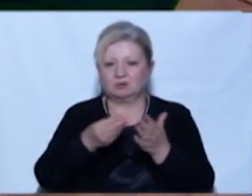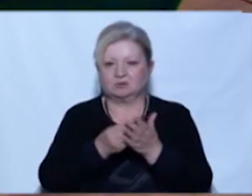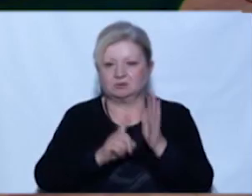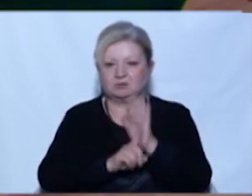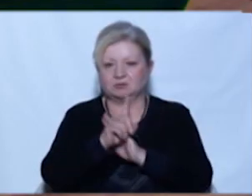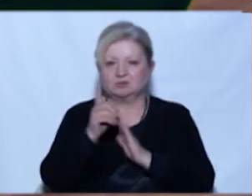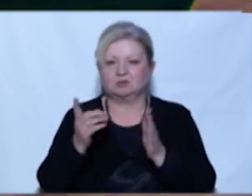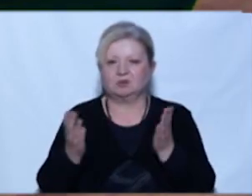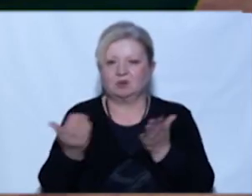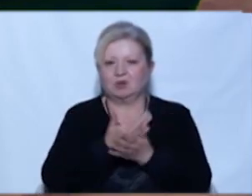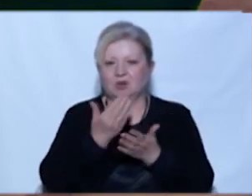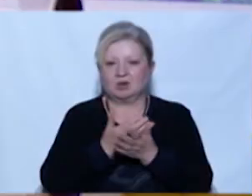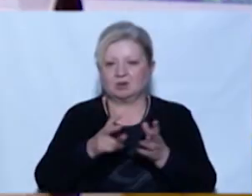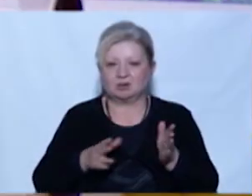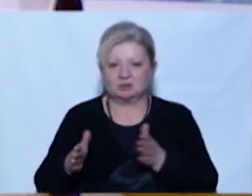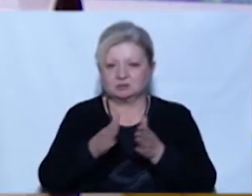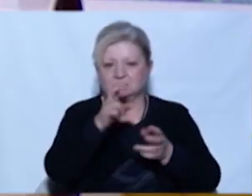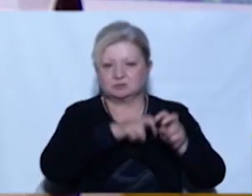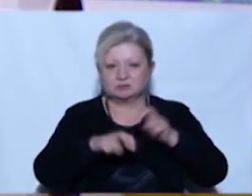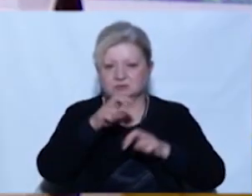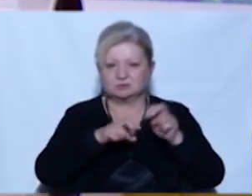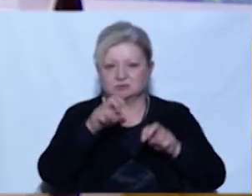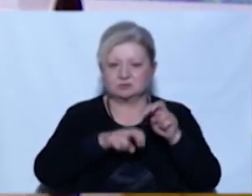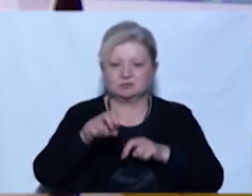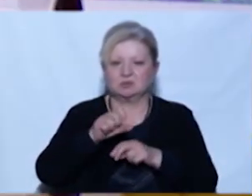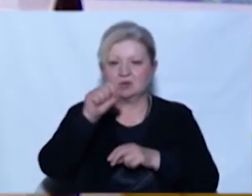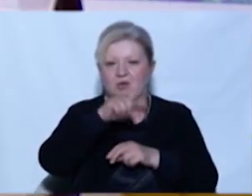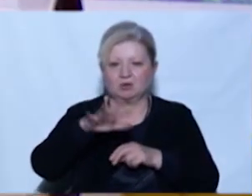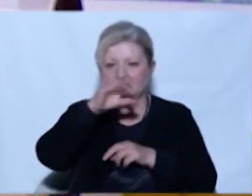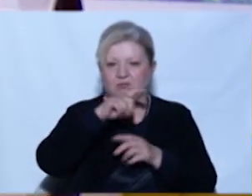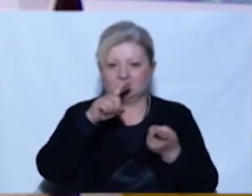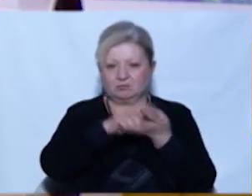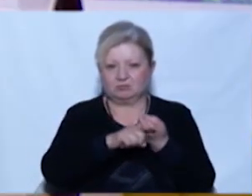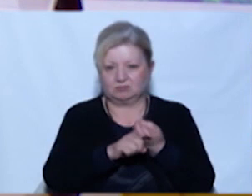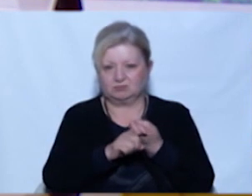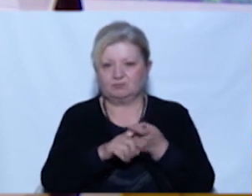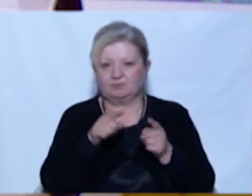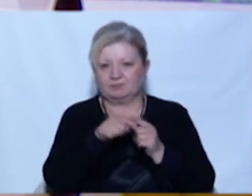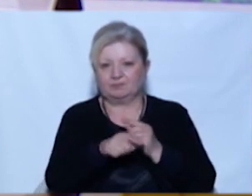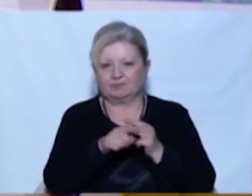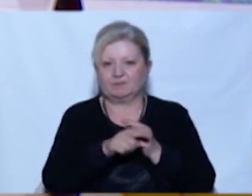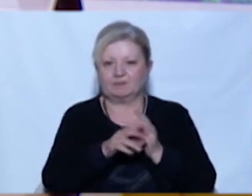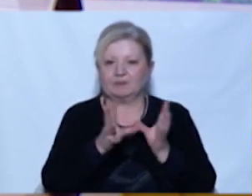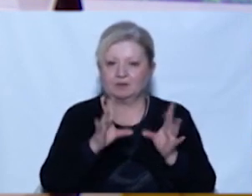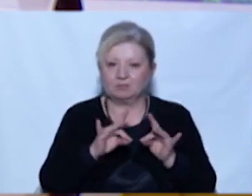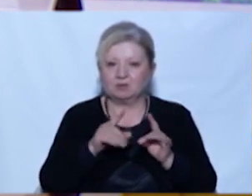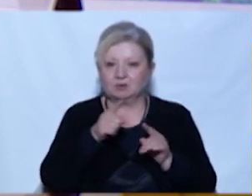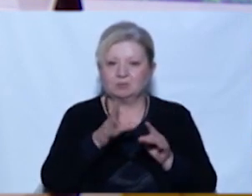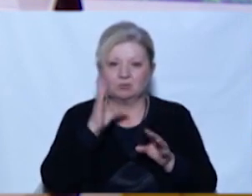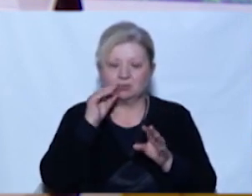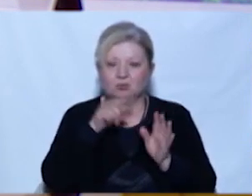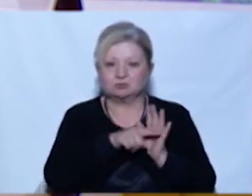gzebis tsieba Evropastan. Venetsiyastan, Avustriyastan da Saprangettan. Tumsa, am periodchi